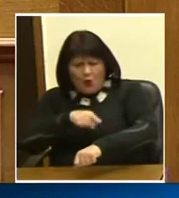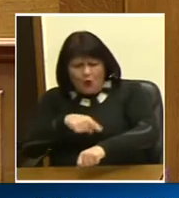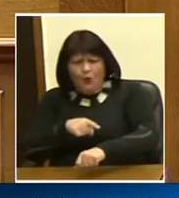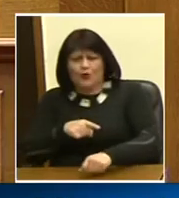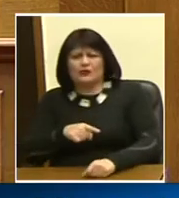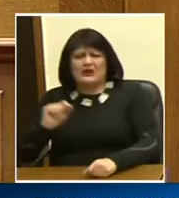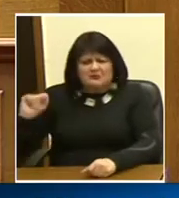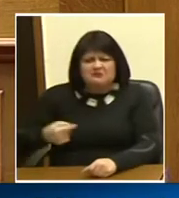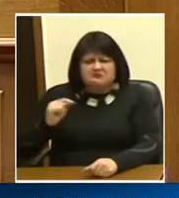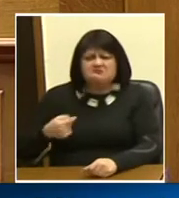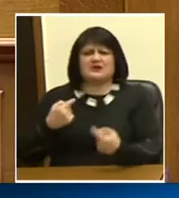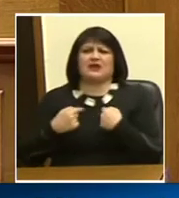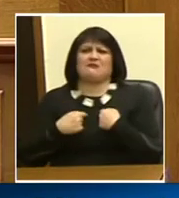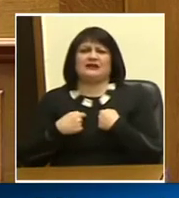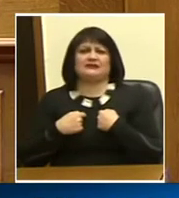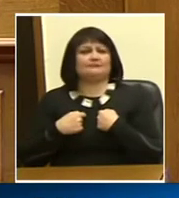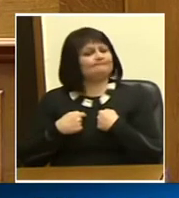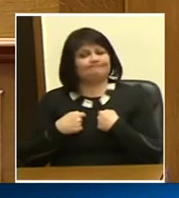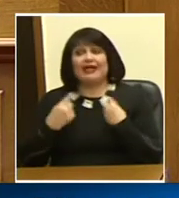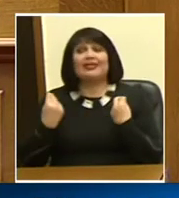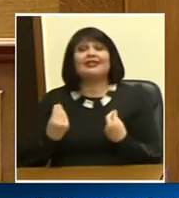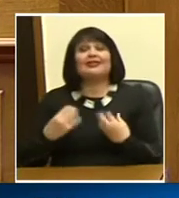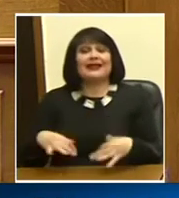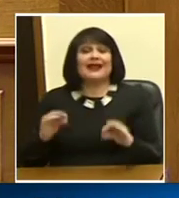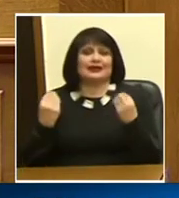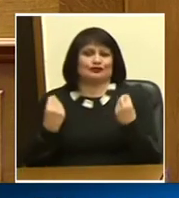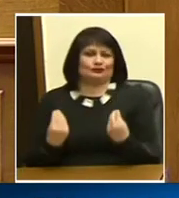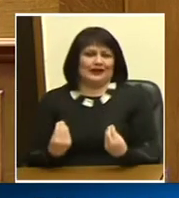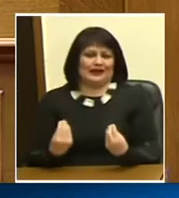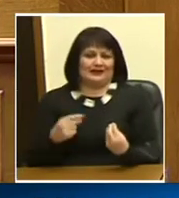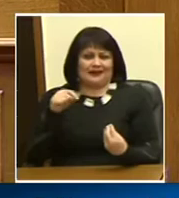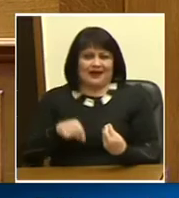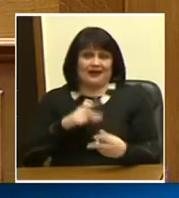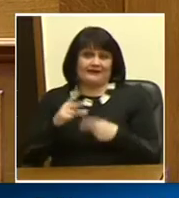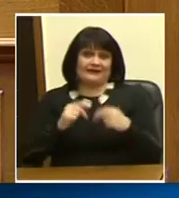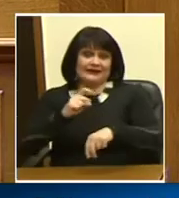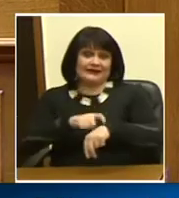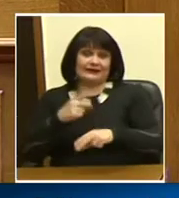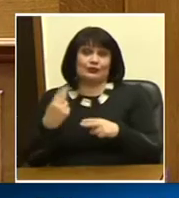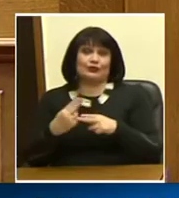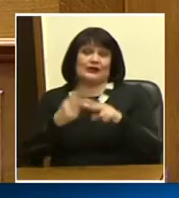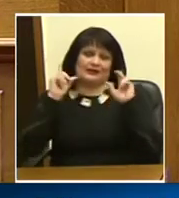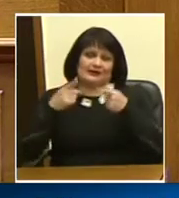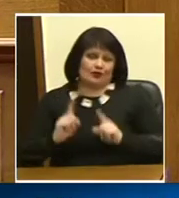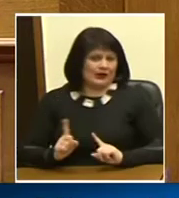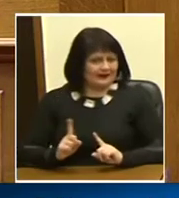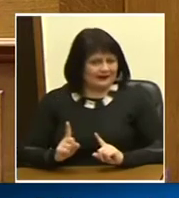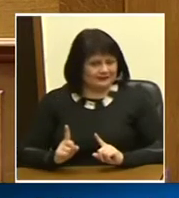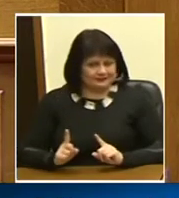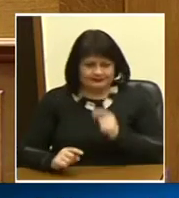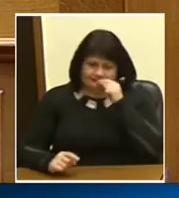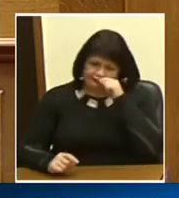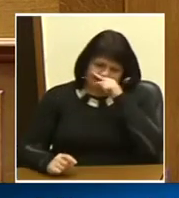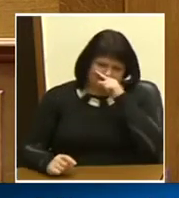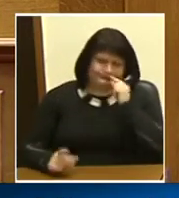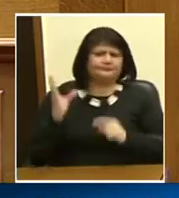εκεί. Δεν ξεκινάει με τους καλύτερους ιονούς αυτή η ύψιστη στιγμή της δημοκρατίας.